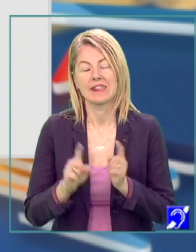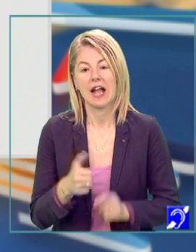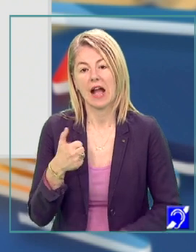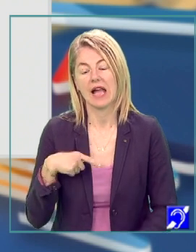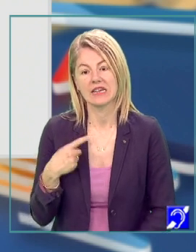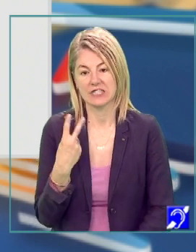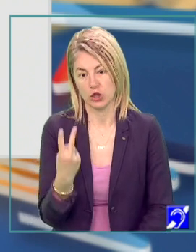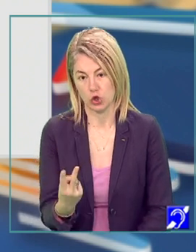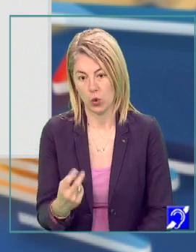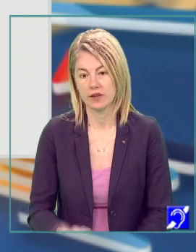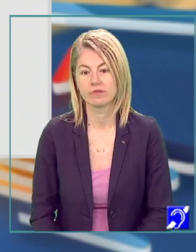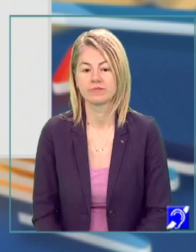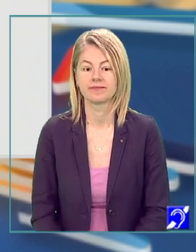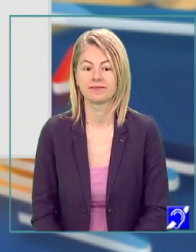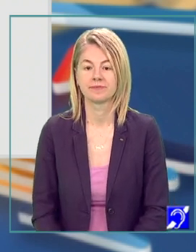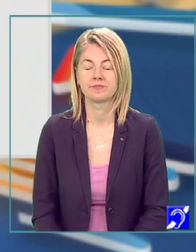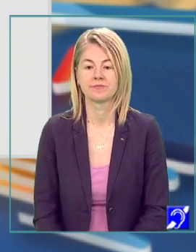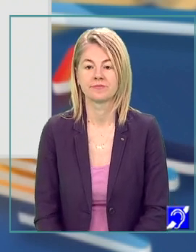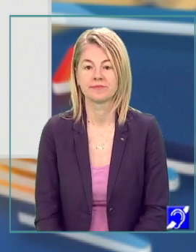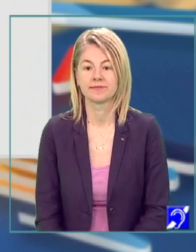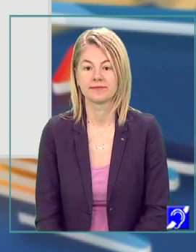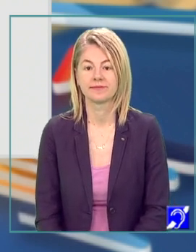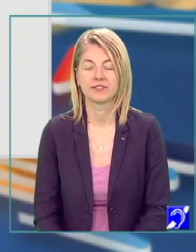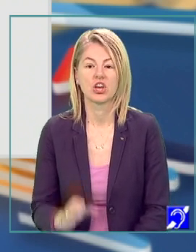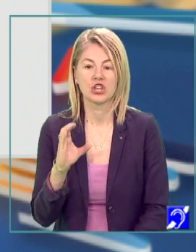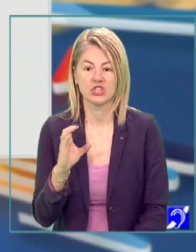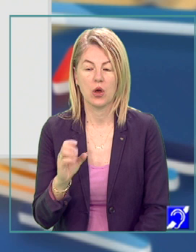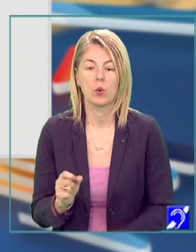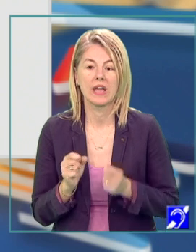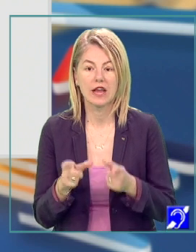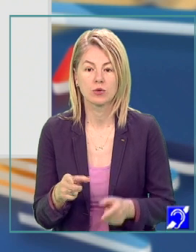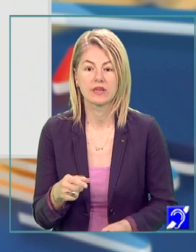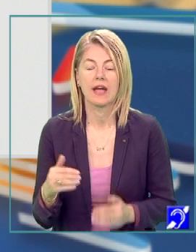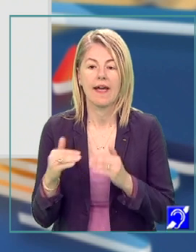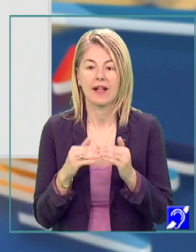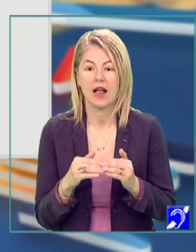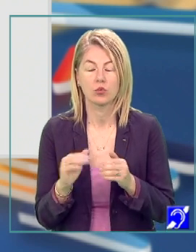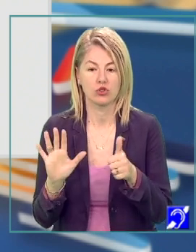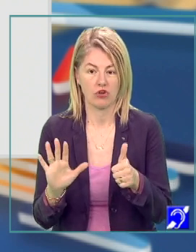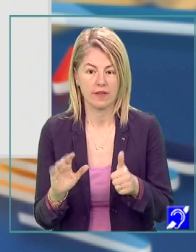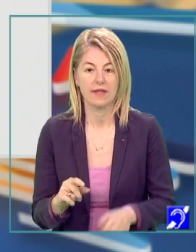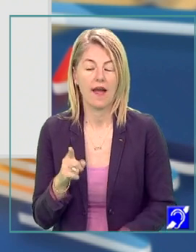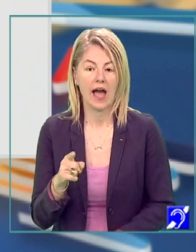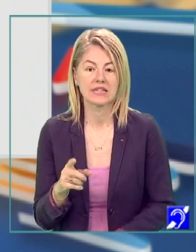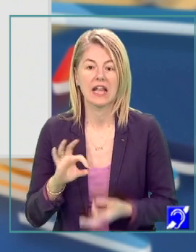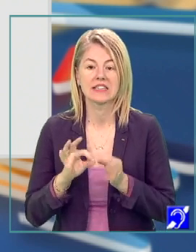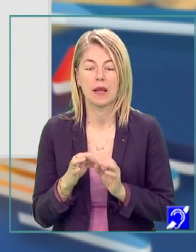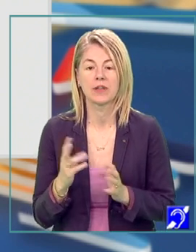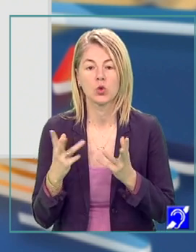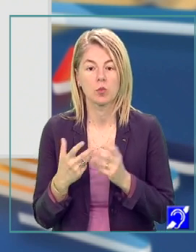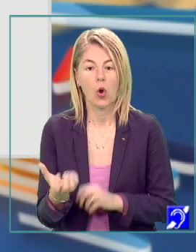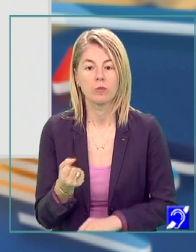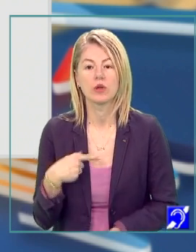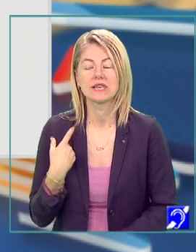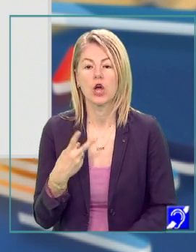care A este 2, de aici CU rezultă că este egal cu 6, deci numărul obținut